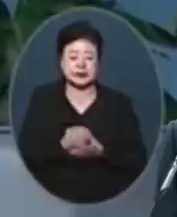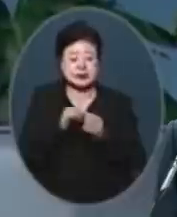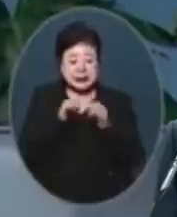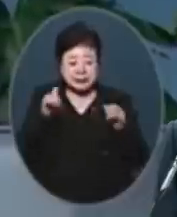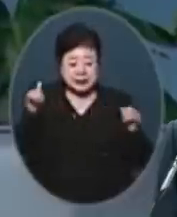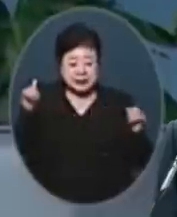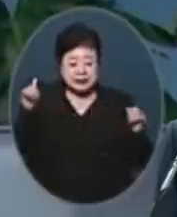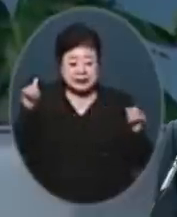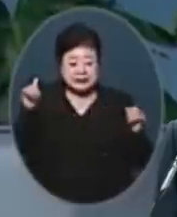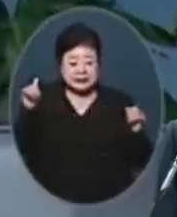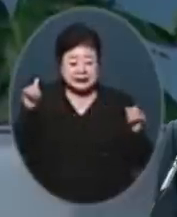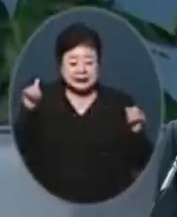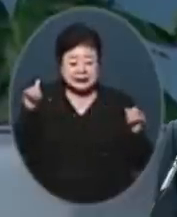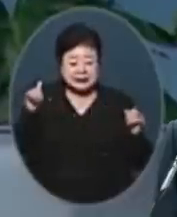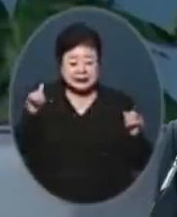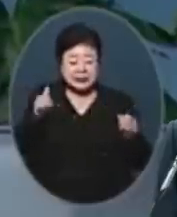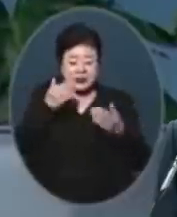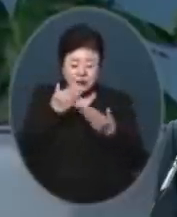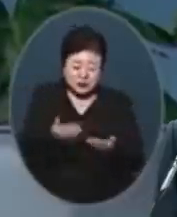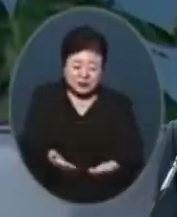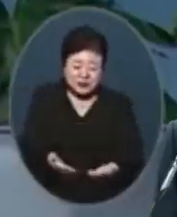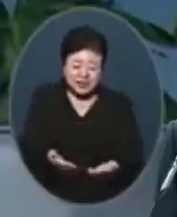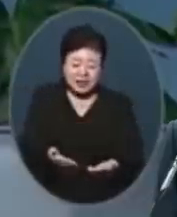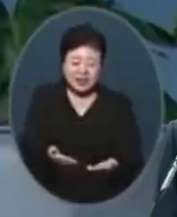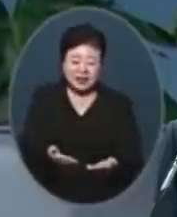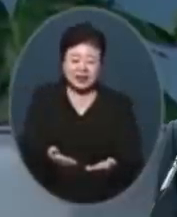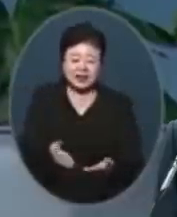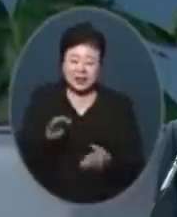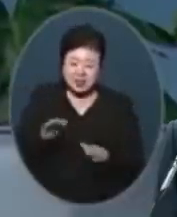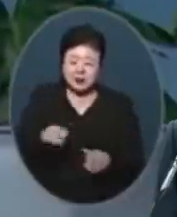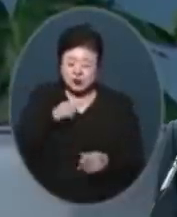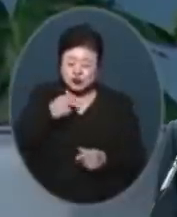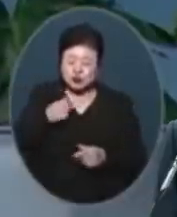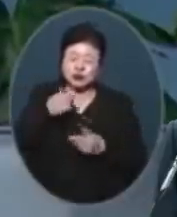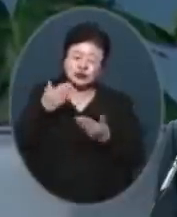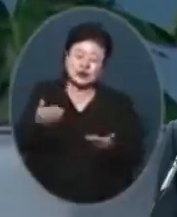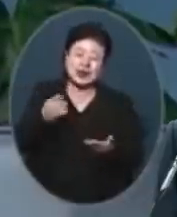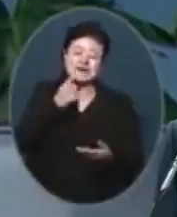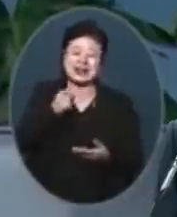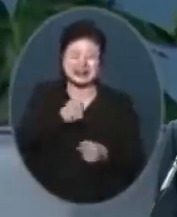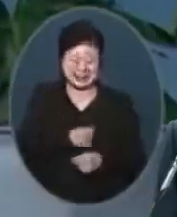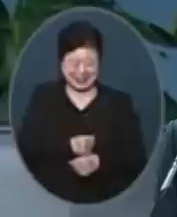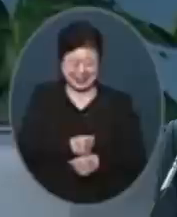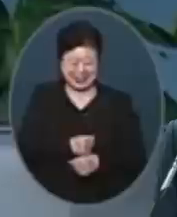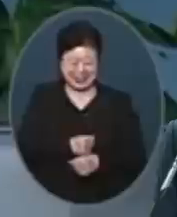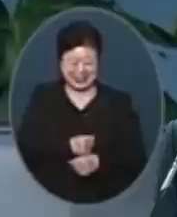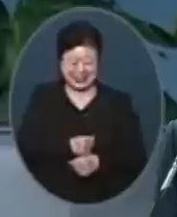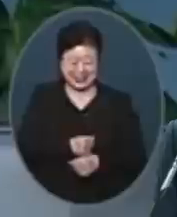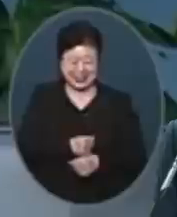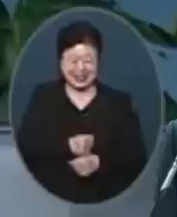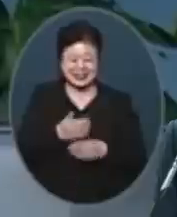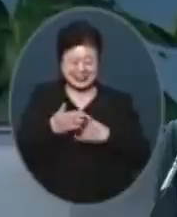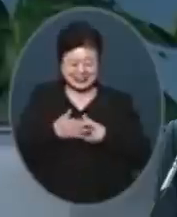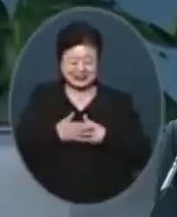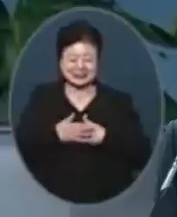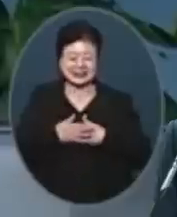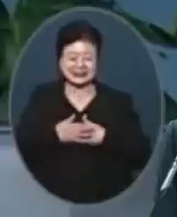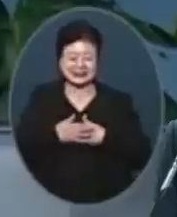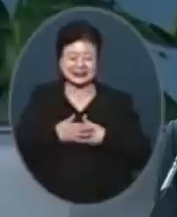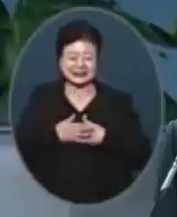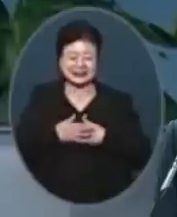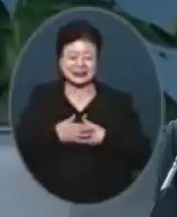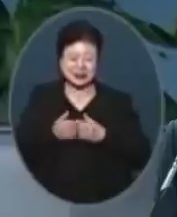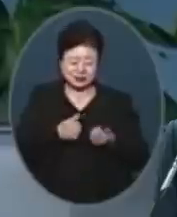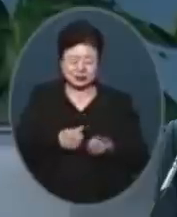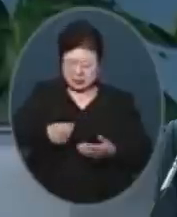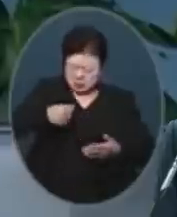사람들은 쉬는 김에 이번 주일도 쉬어라고 말을 하는데 저는 내가